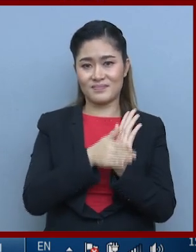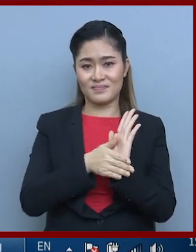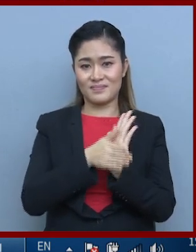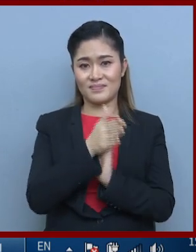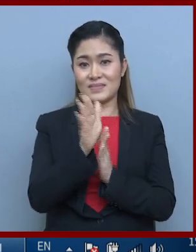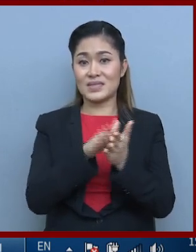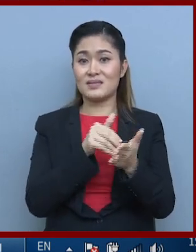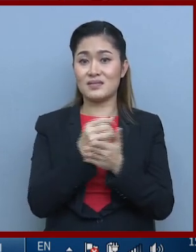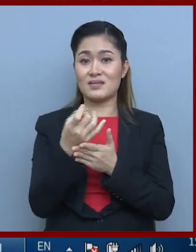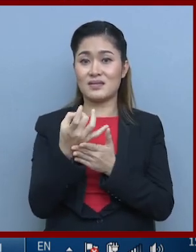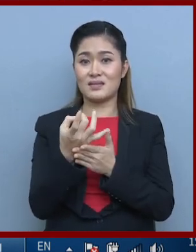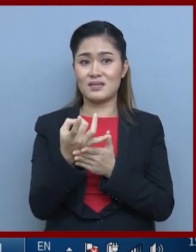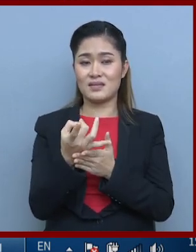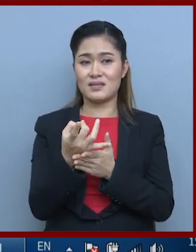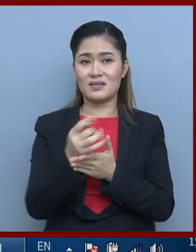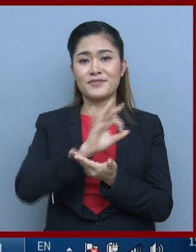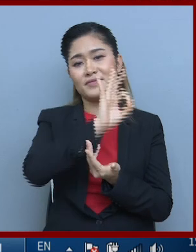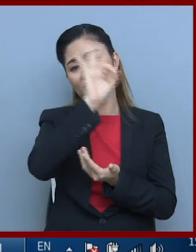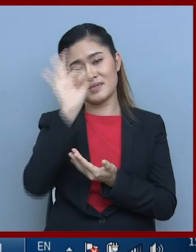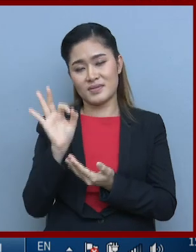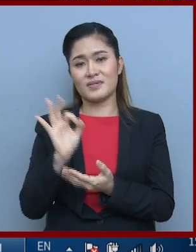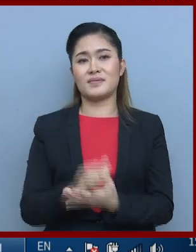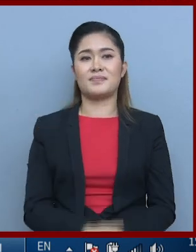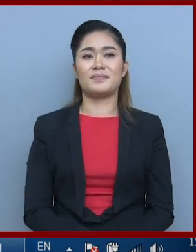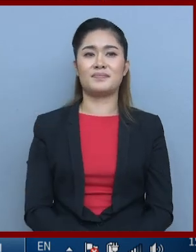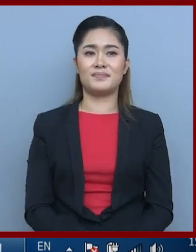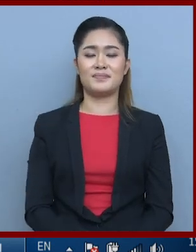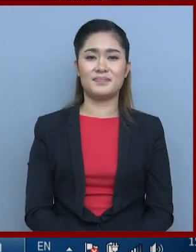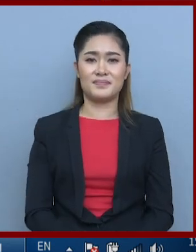back color เป็นสี blue หรือสีฟ้านะ